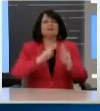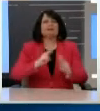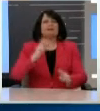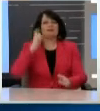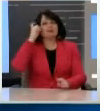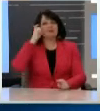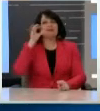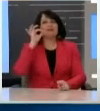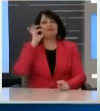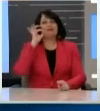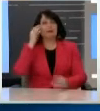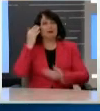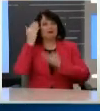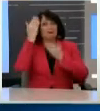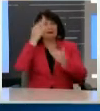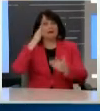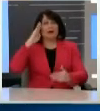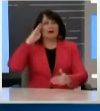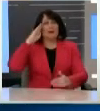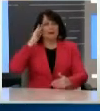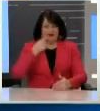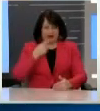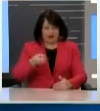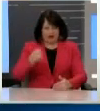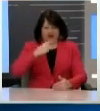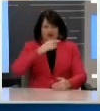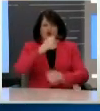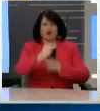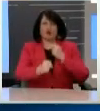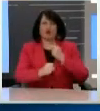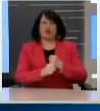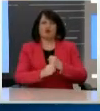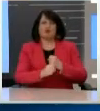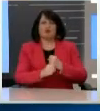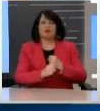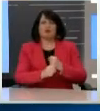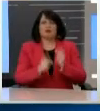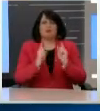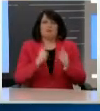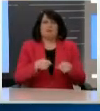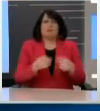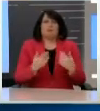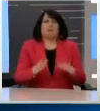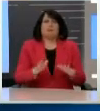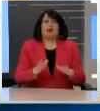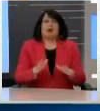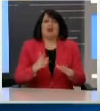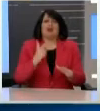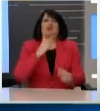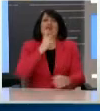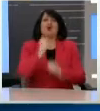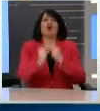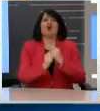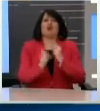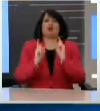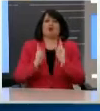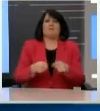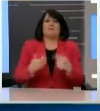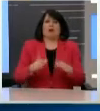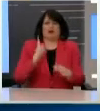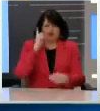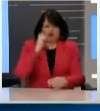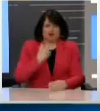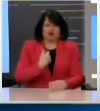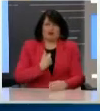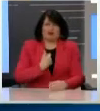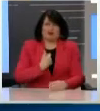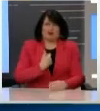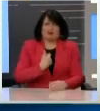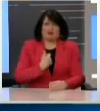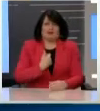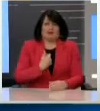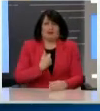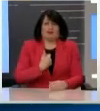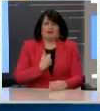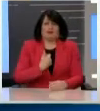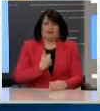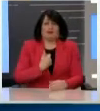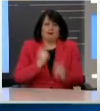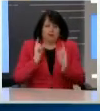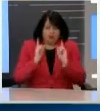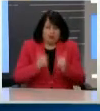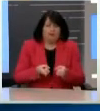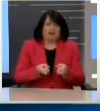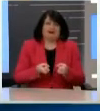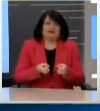τιμόμενη χώρα η Αμερική, κάτι που έχει αποφασιστεί εδώ και δύο χρόνια, που το γνωρίζουμε εδώ και δύο χρόνια. Και ήταν μια